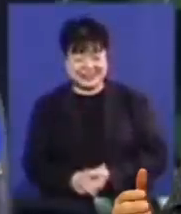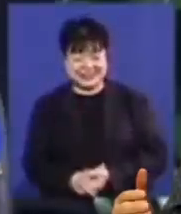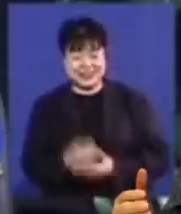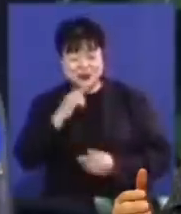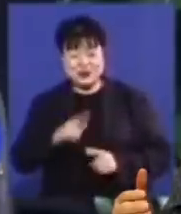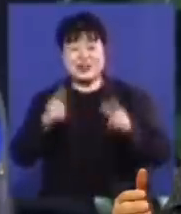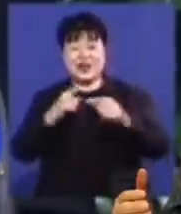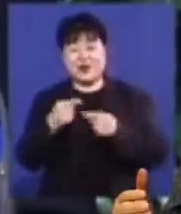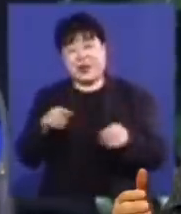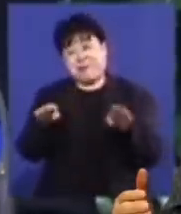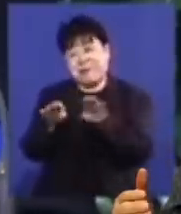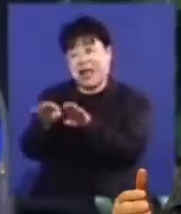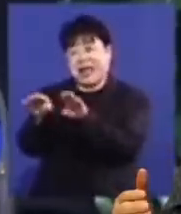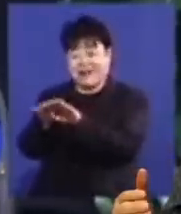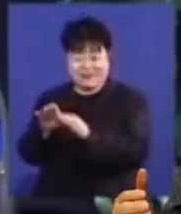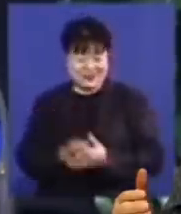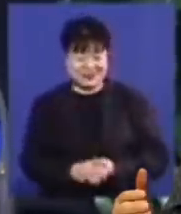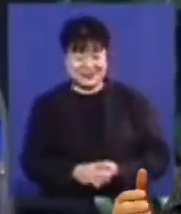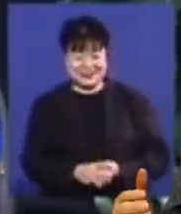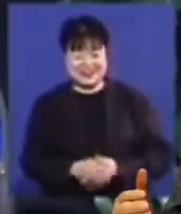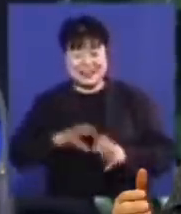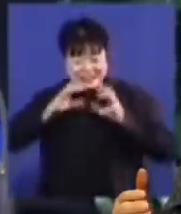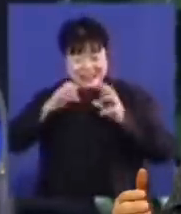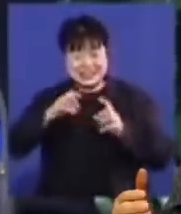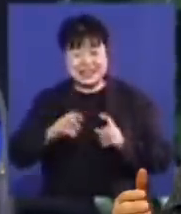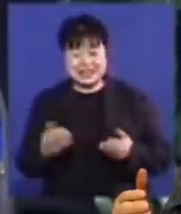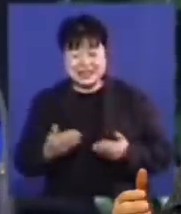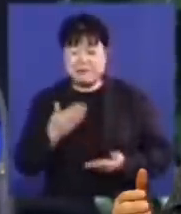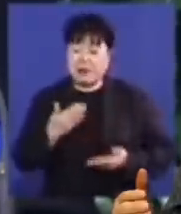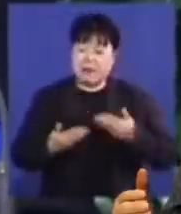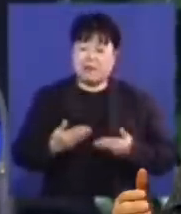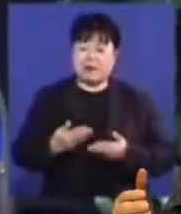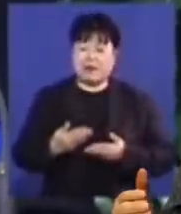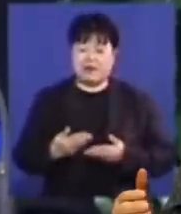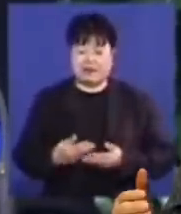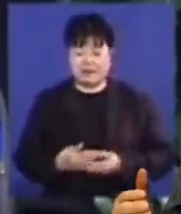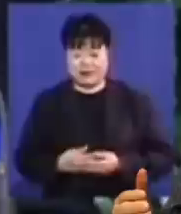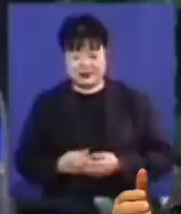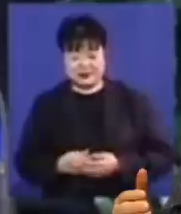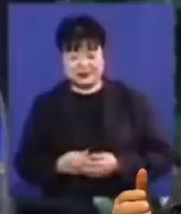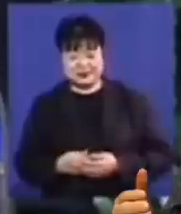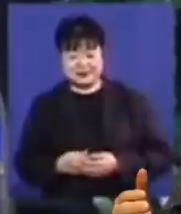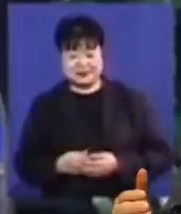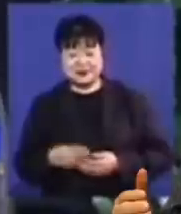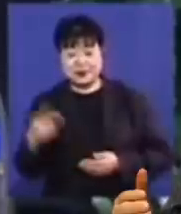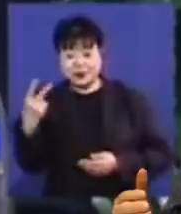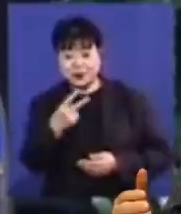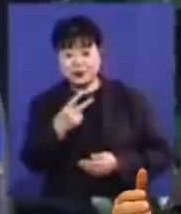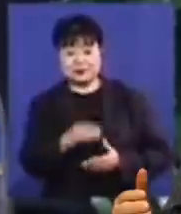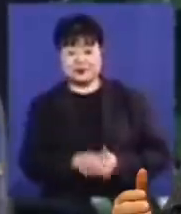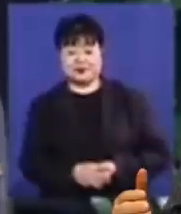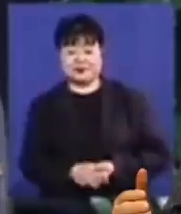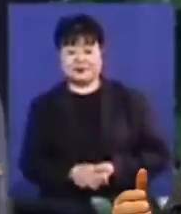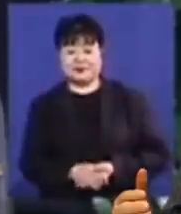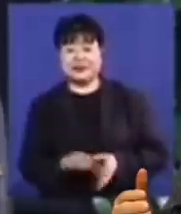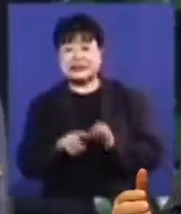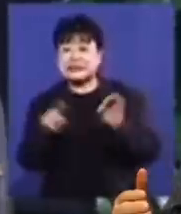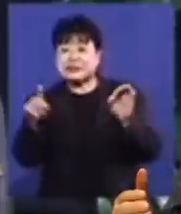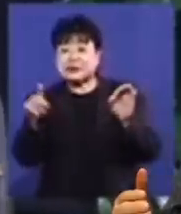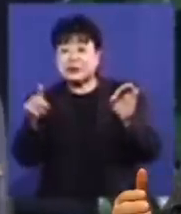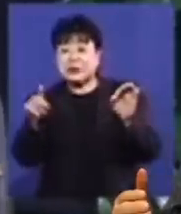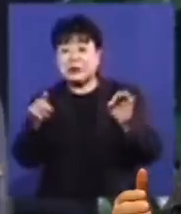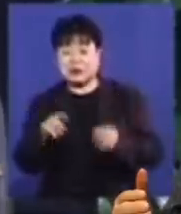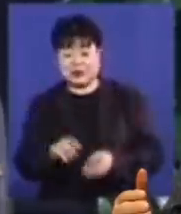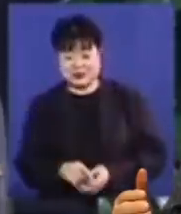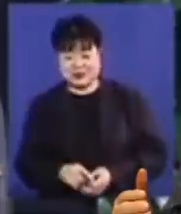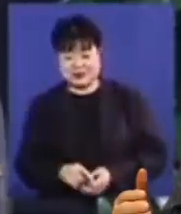주일날 교회 안 나오고 세상 일에 분망하고 들어오는 십일조 완전히